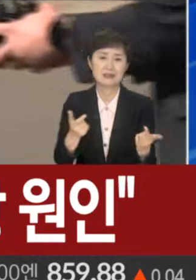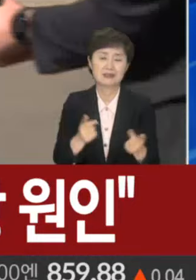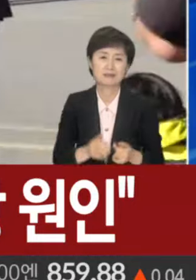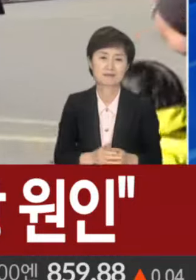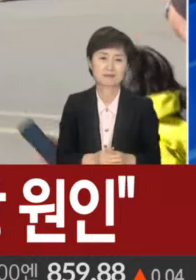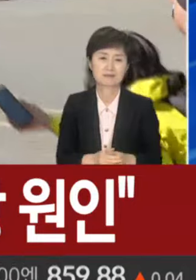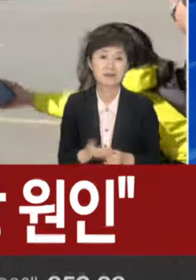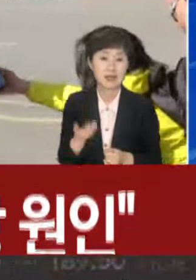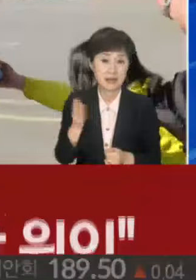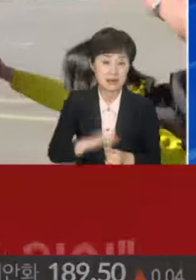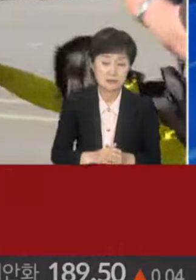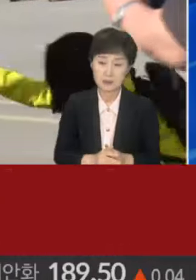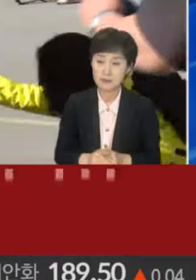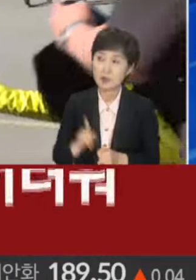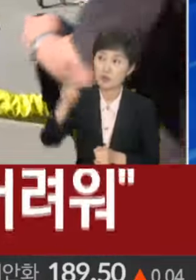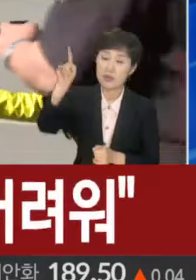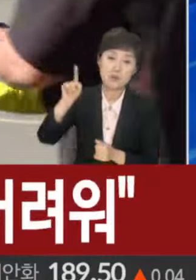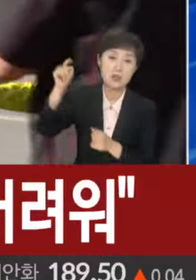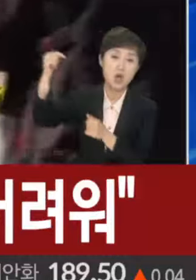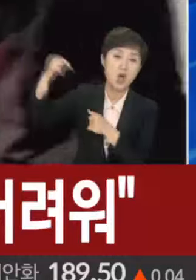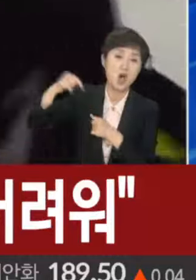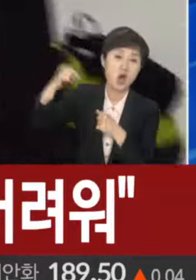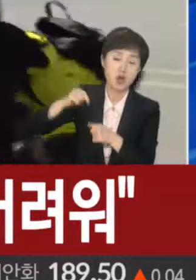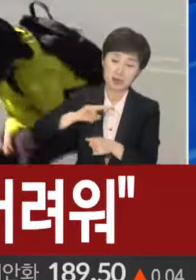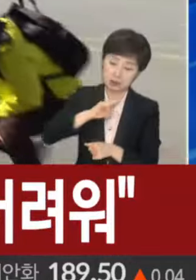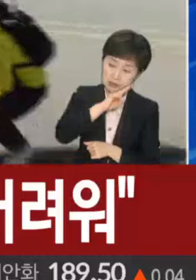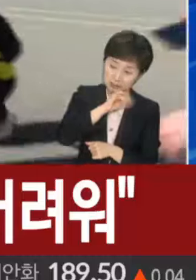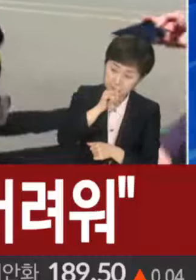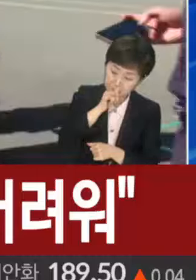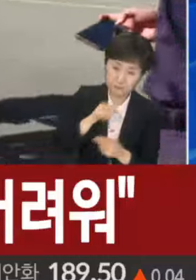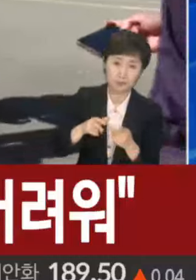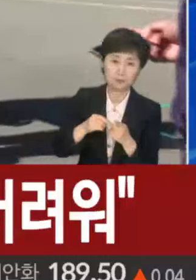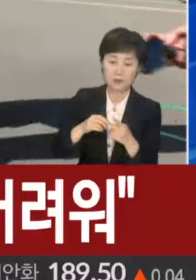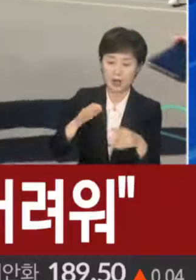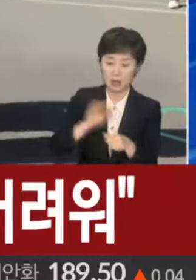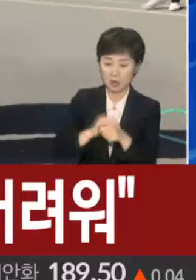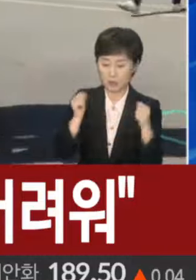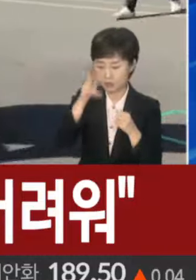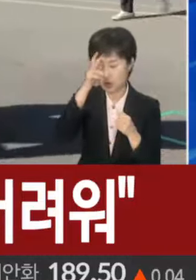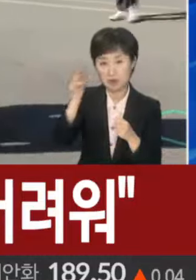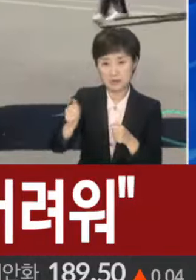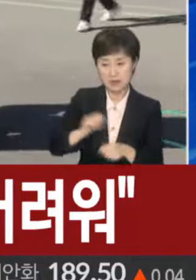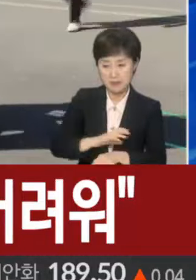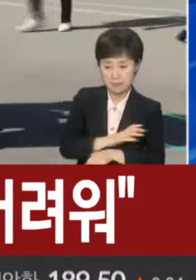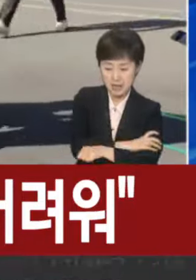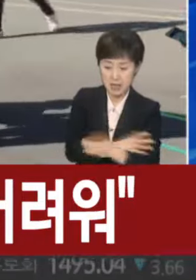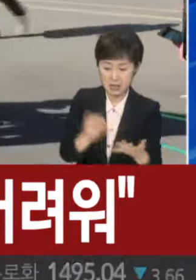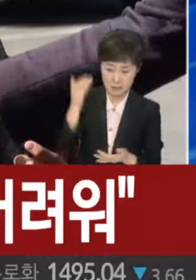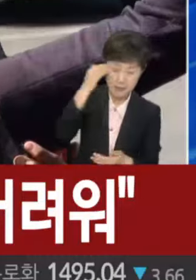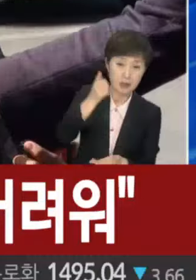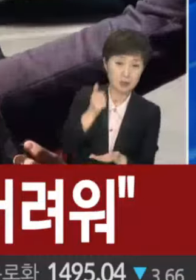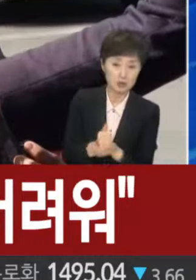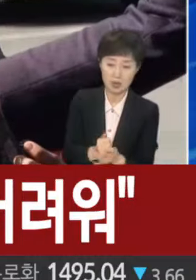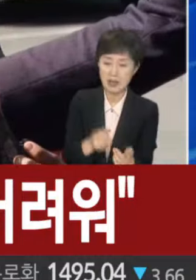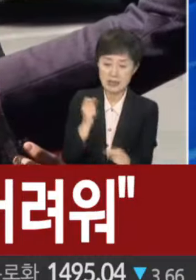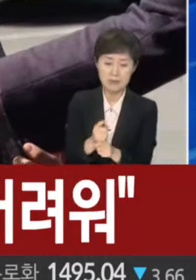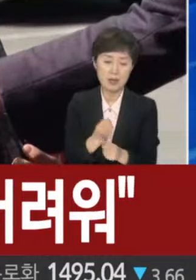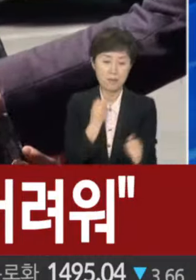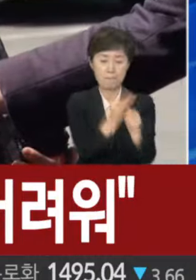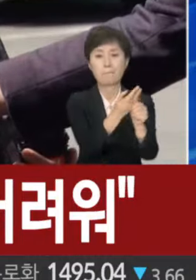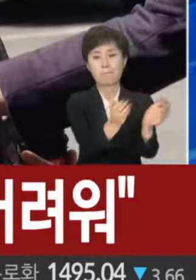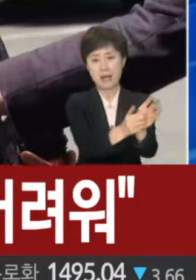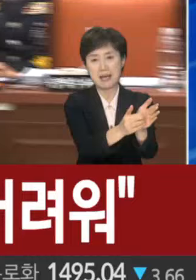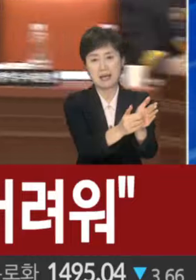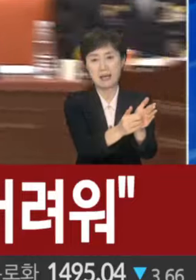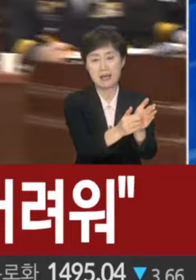같고 다만 수사 외압 의혹과 경북경찰청장이 직권남용 권리행사 방해죄 이 부분에 대해서는 지금 고발이 들어간 부분이기